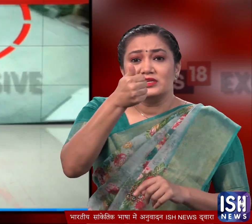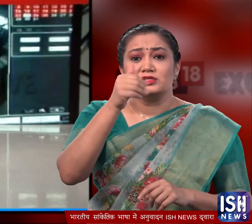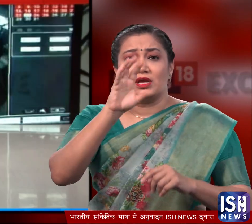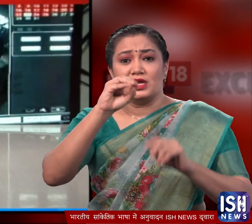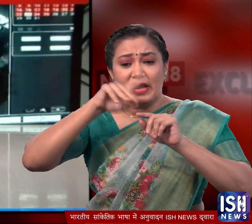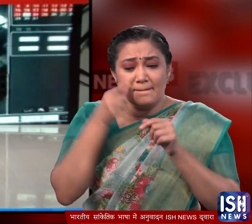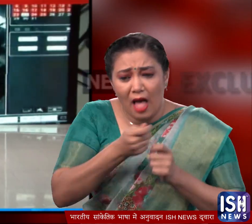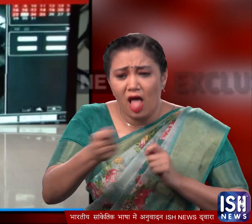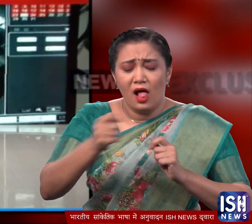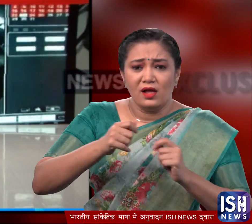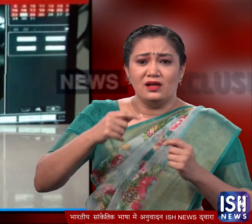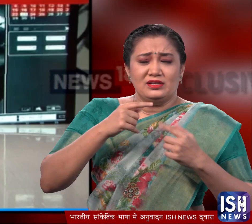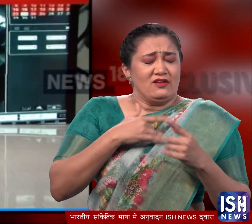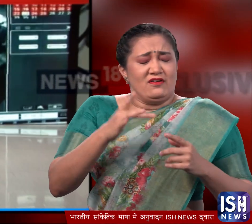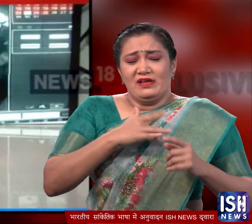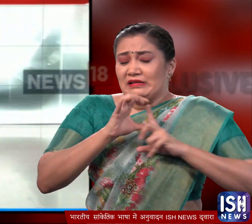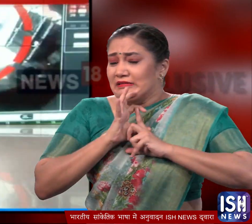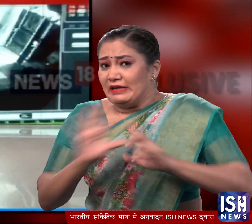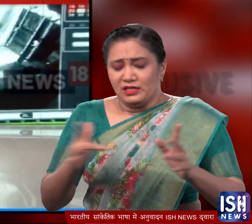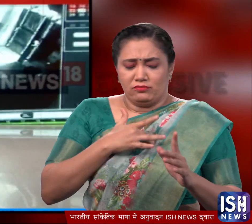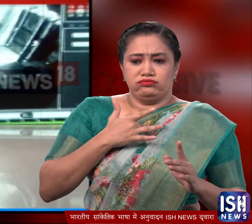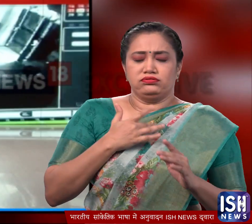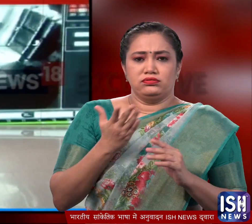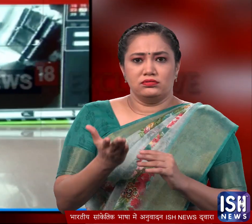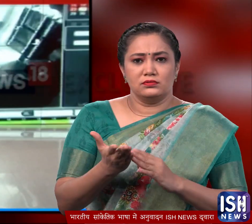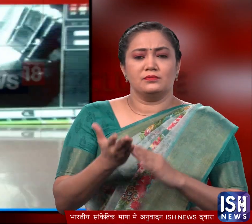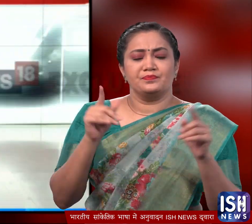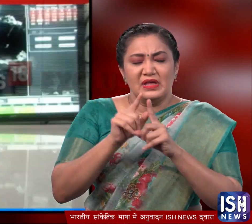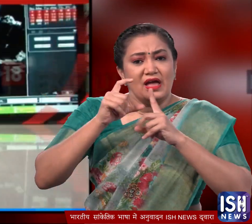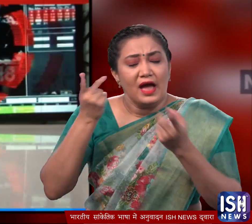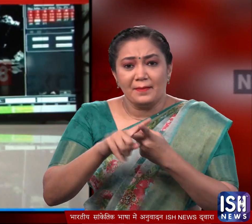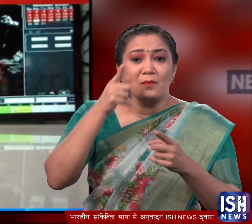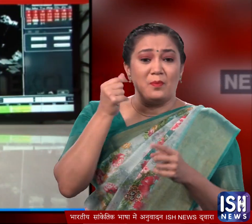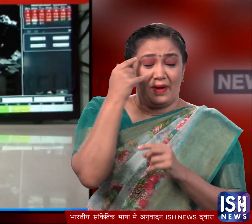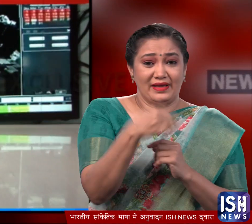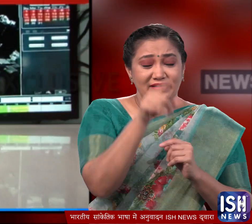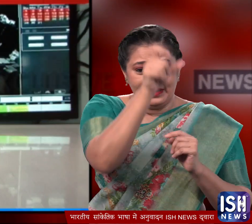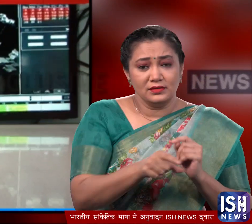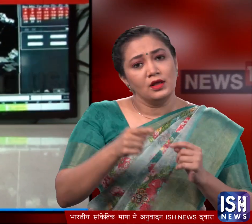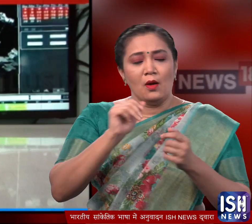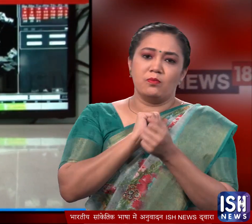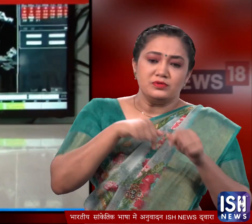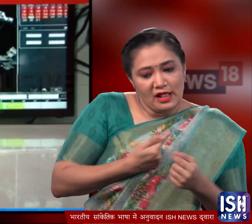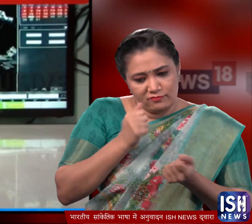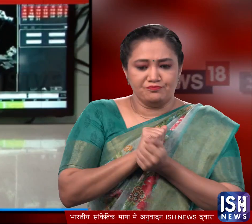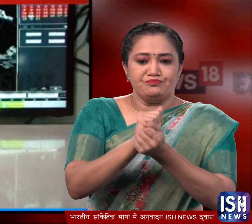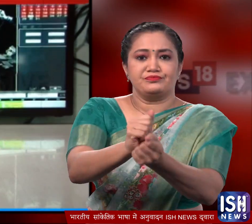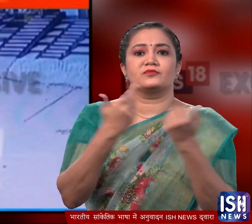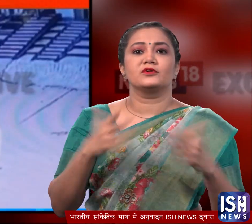से ज्यादा वार किए गए। कलेजा कपा देने वाले इस वारदात को अंजाम देने के बाद आरोपी ने पुलिस के सामने सरेंडर किया,